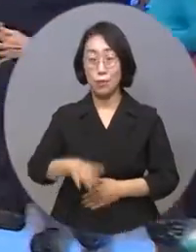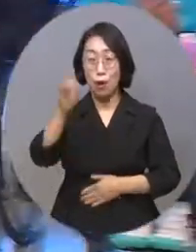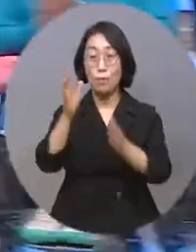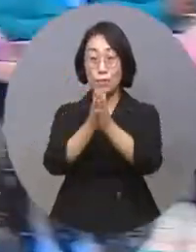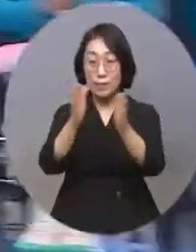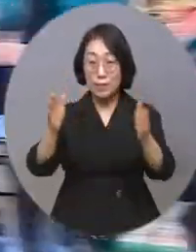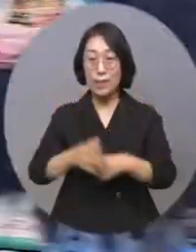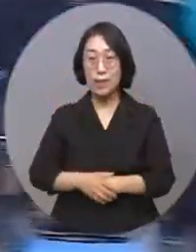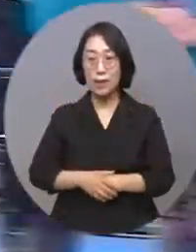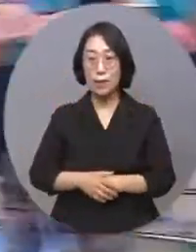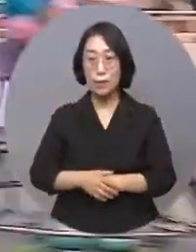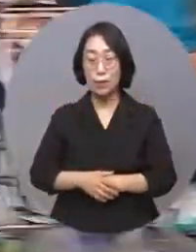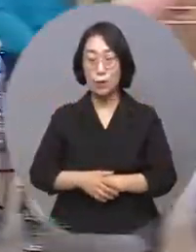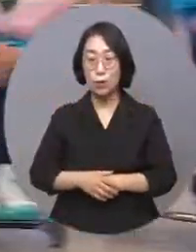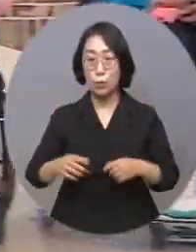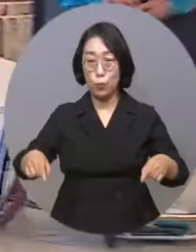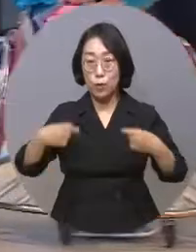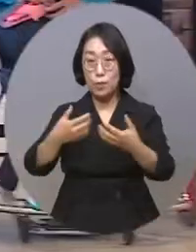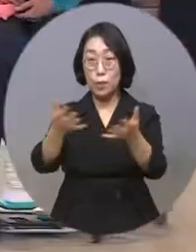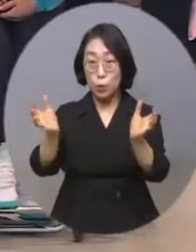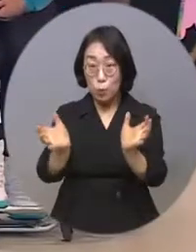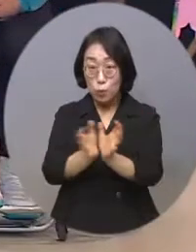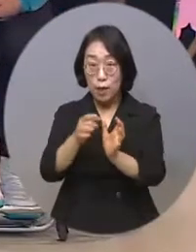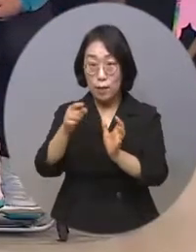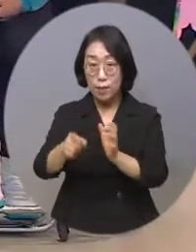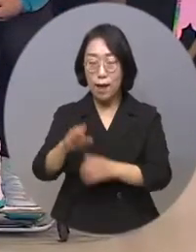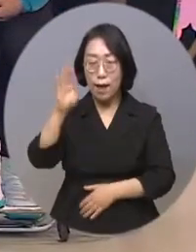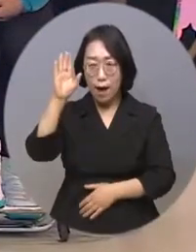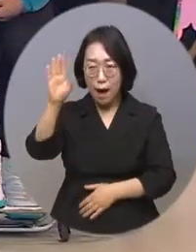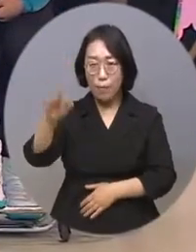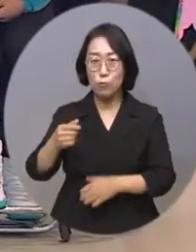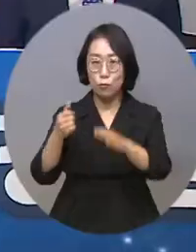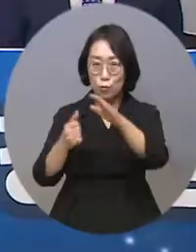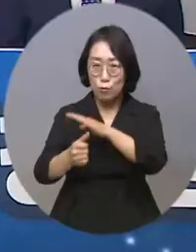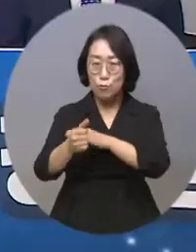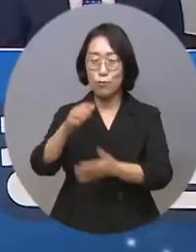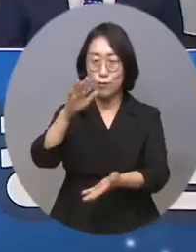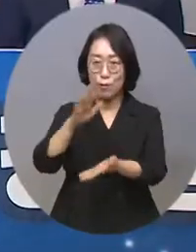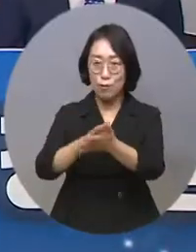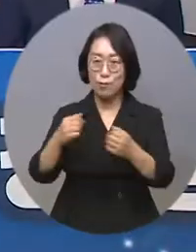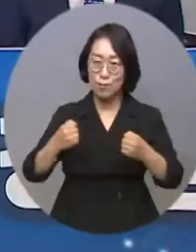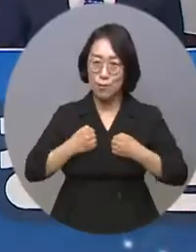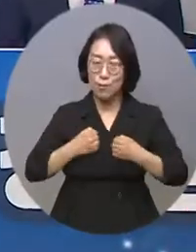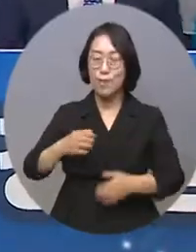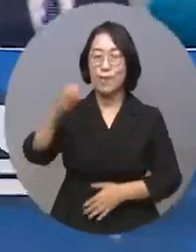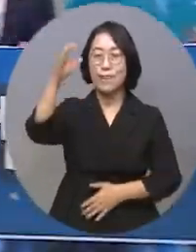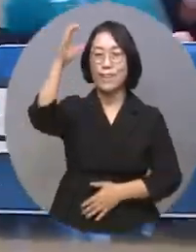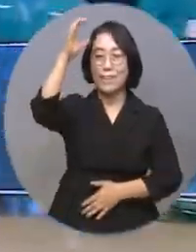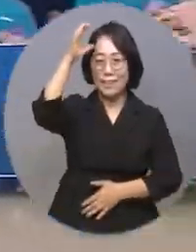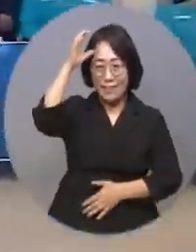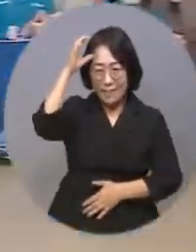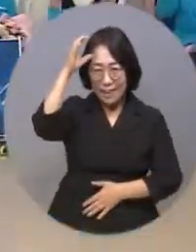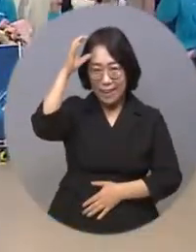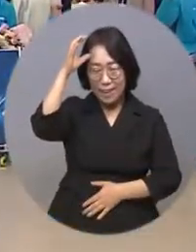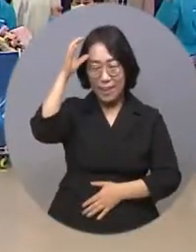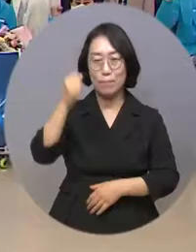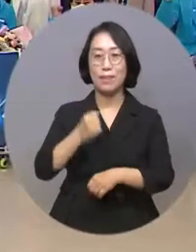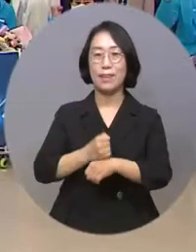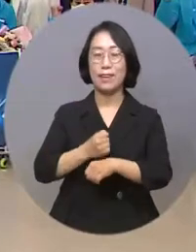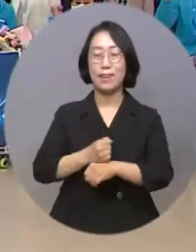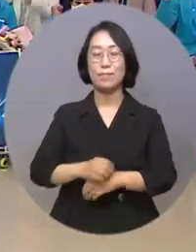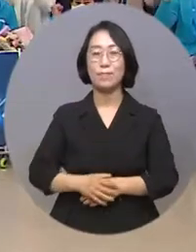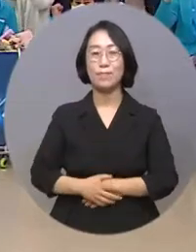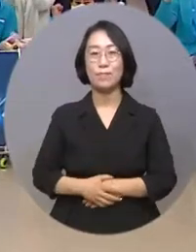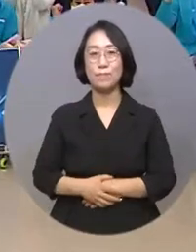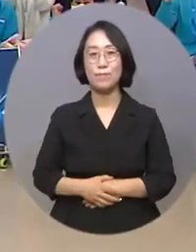출발점에선 코웨이 휠체어 농구단. 코트 위에서 펼쳐질 선수들의 열정이 어느 때보다 기대감을 높이고 있습니다.